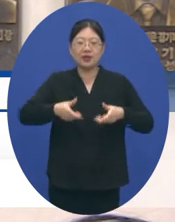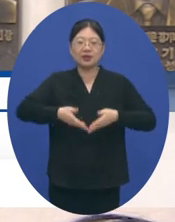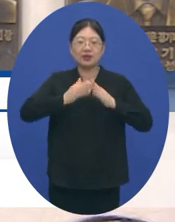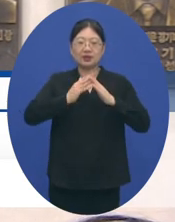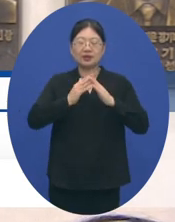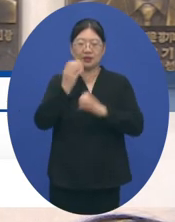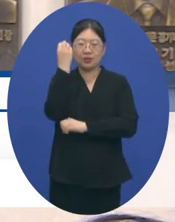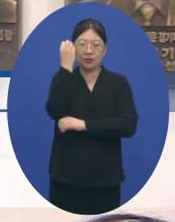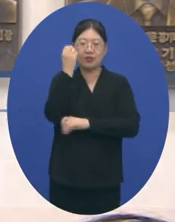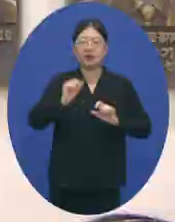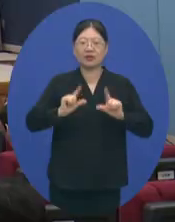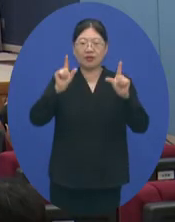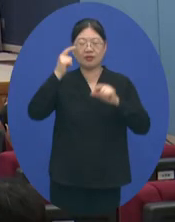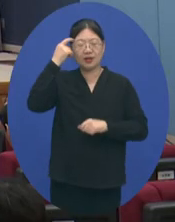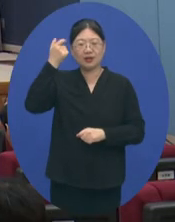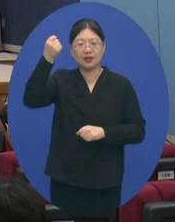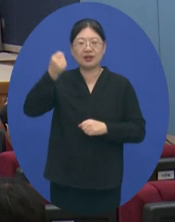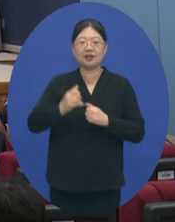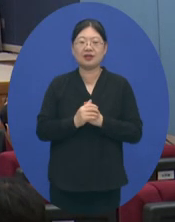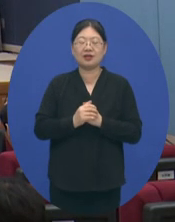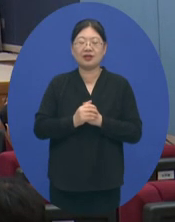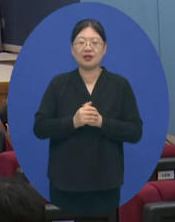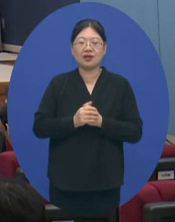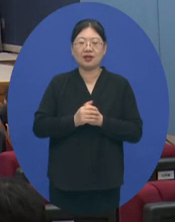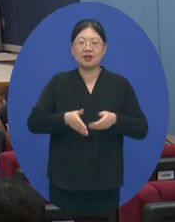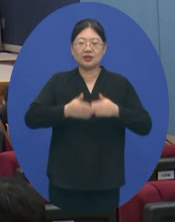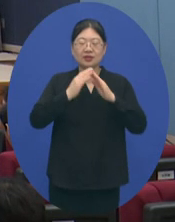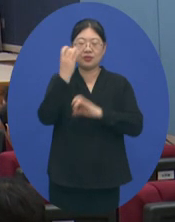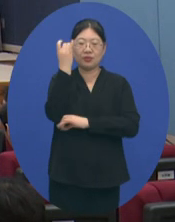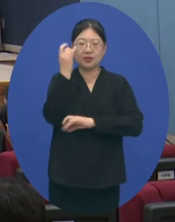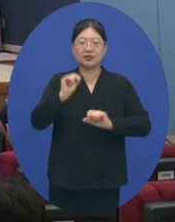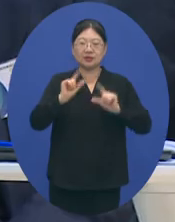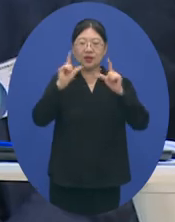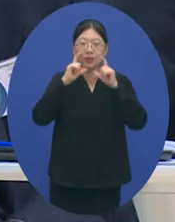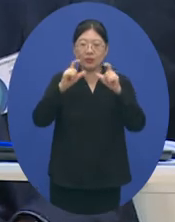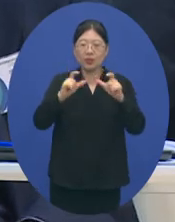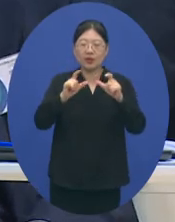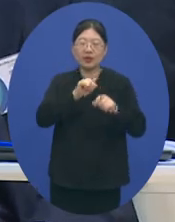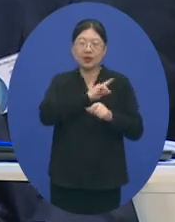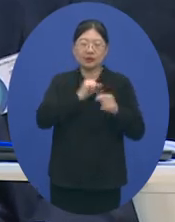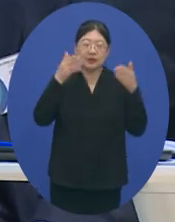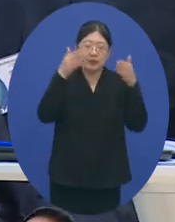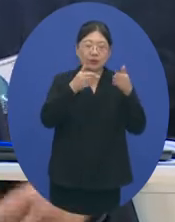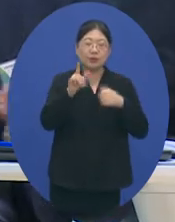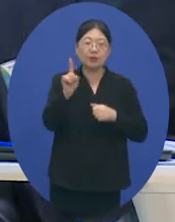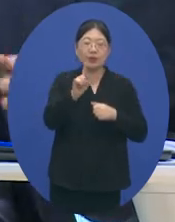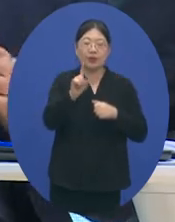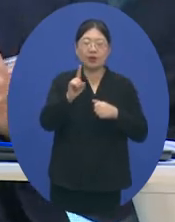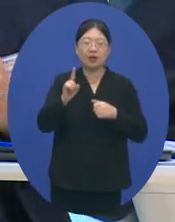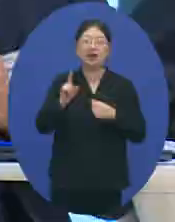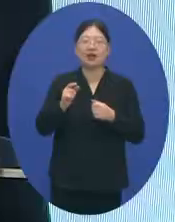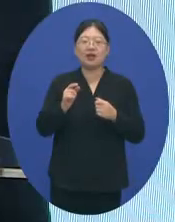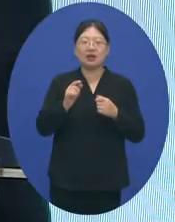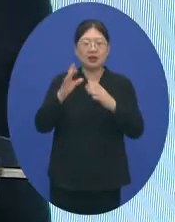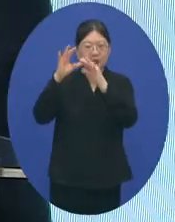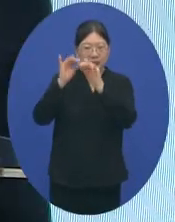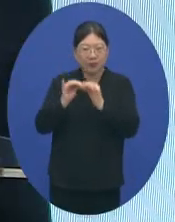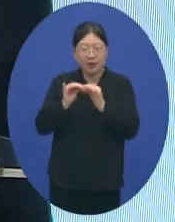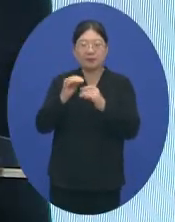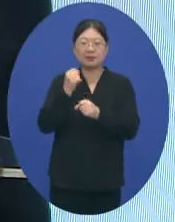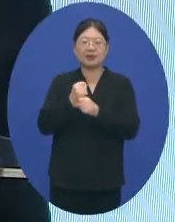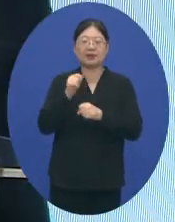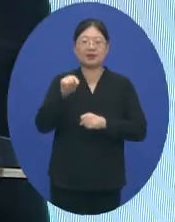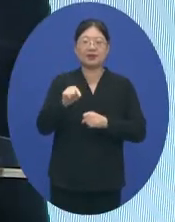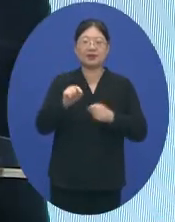원년으로 생각을 하고 있습니다. 설치 원년이라고 선포한 올해 가장 힘을 쏟은 것은 공감대 형성입니다.